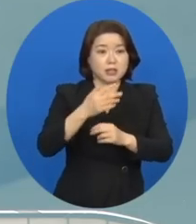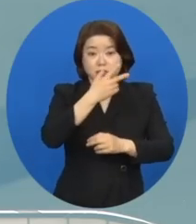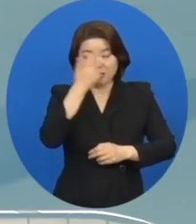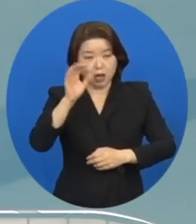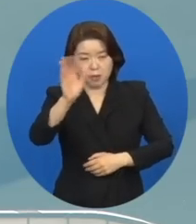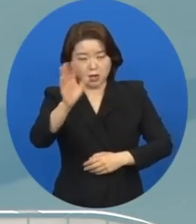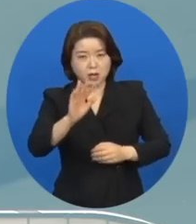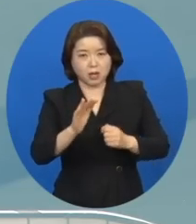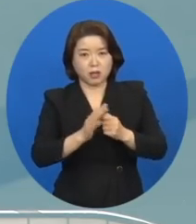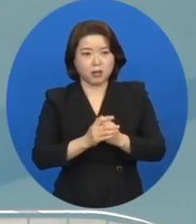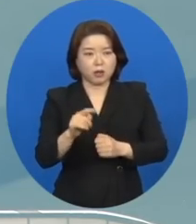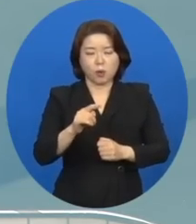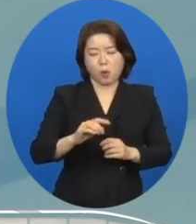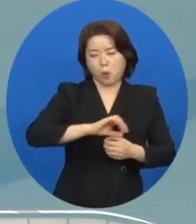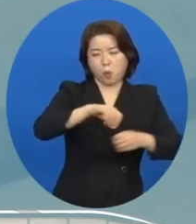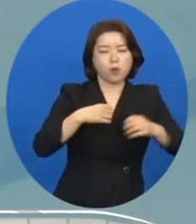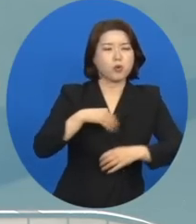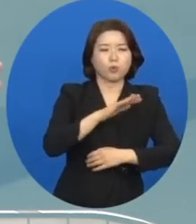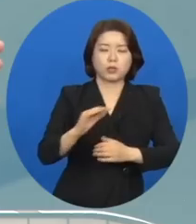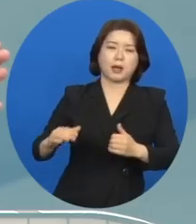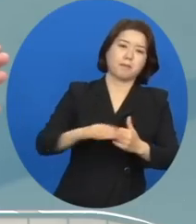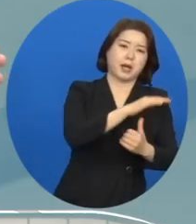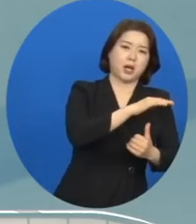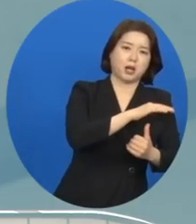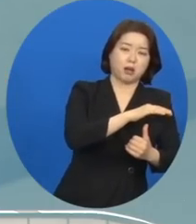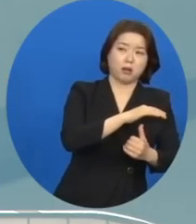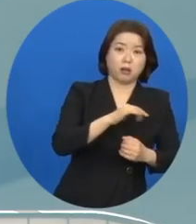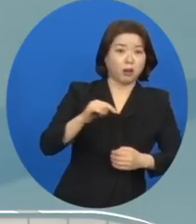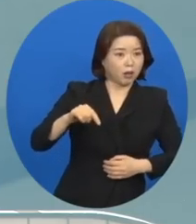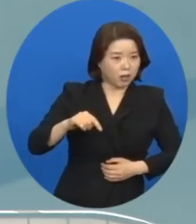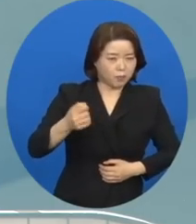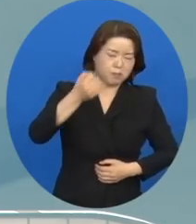오히려 역공격을 당할 겁니다. 그러니까 그 위험한 전략입니다.